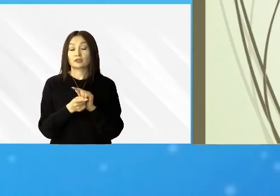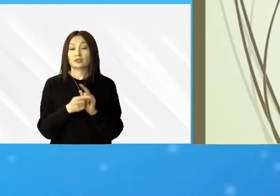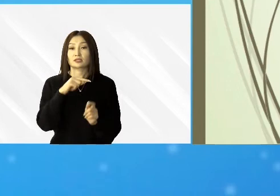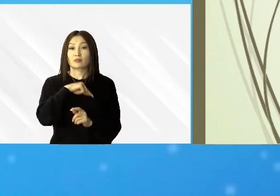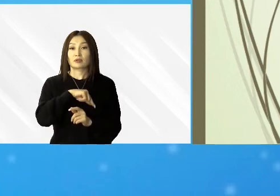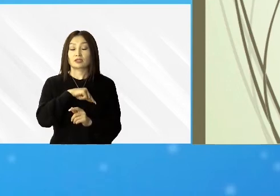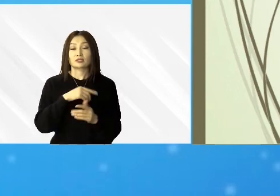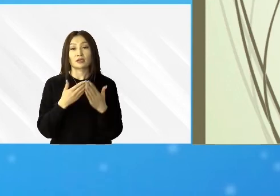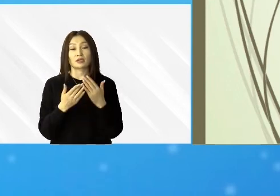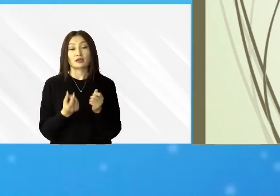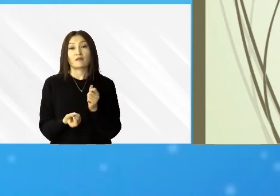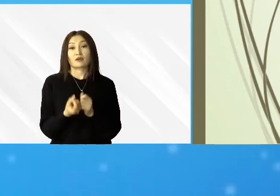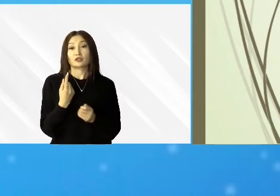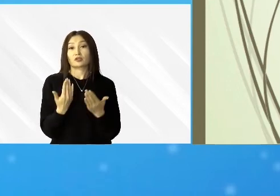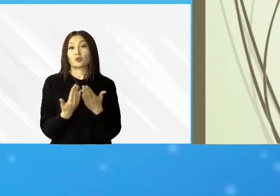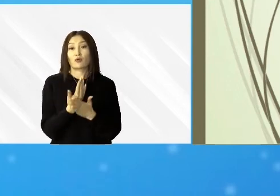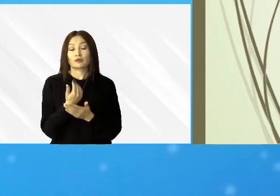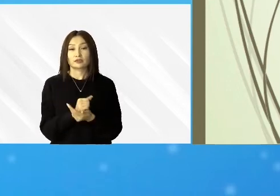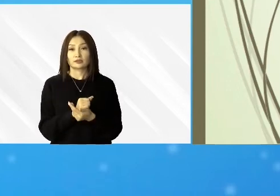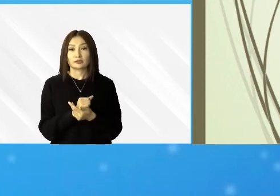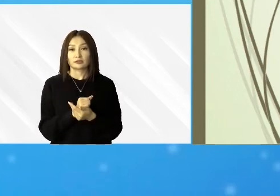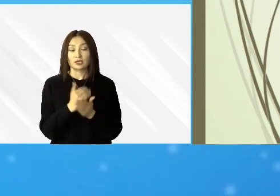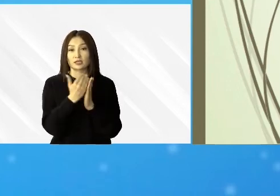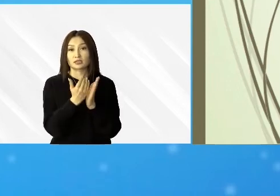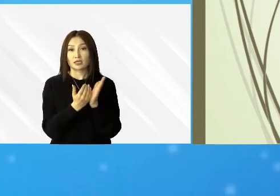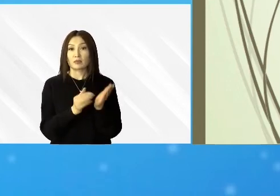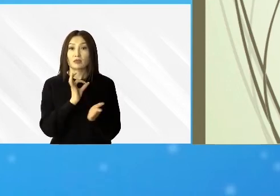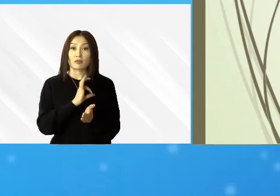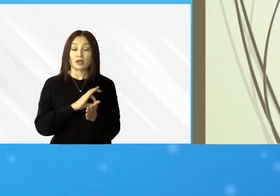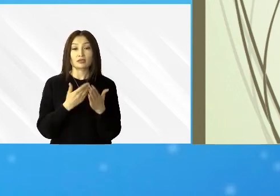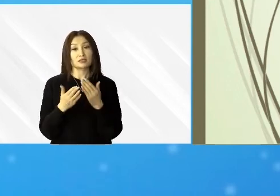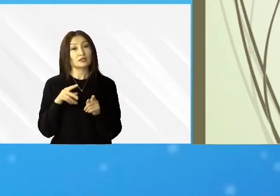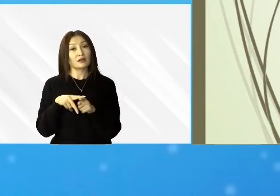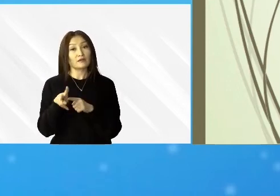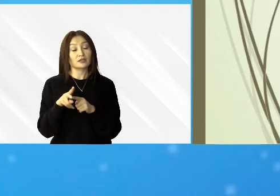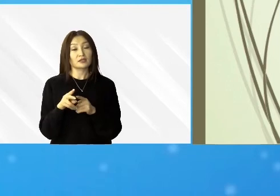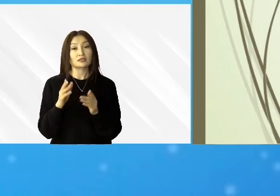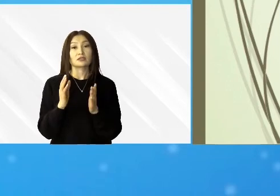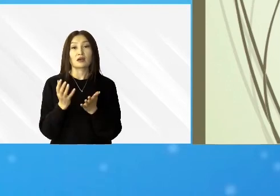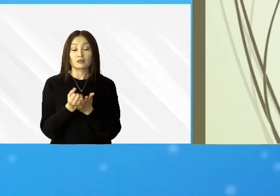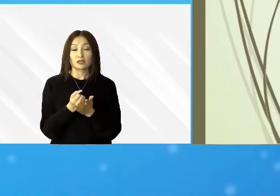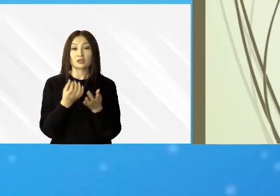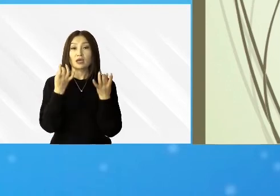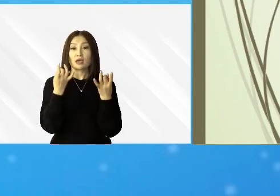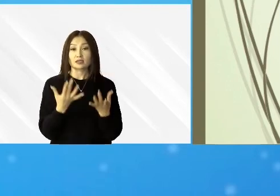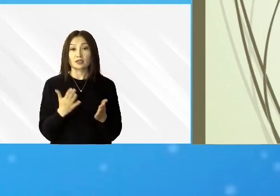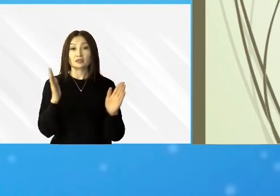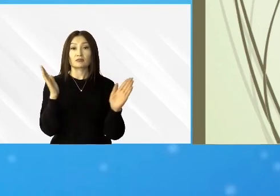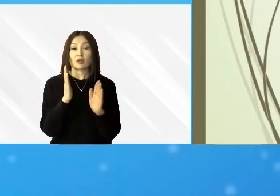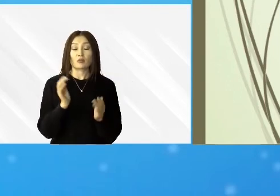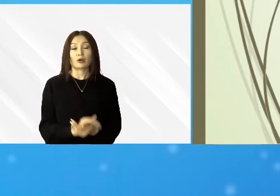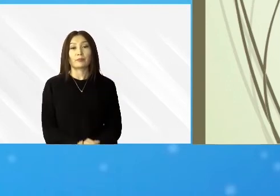признак или возникнуть новый. Степень его полезности или вредности определяется естественным